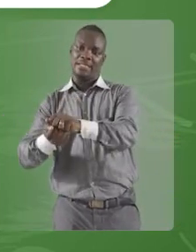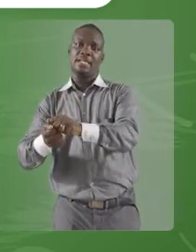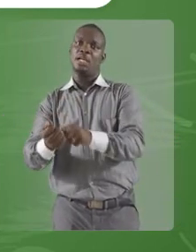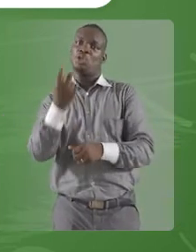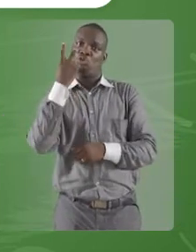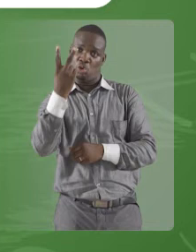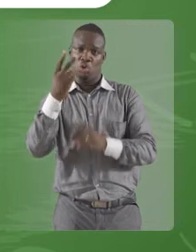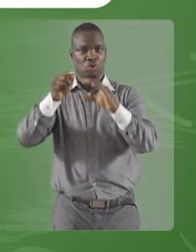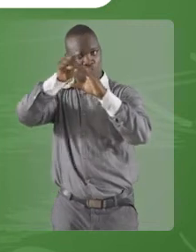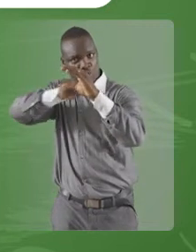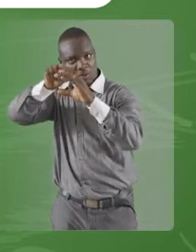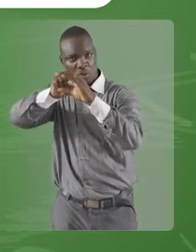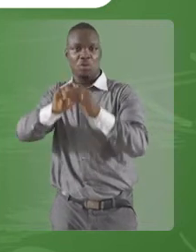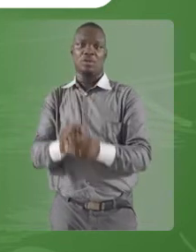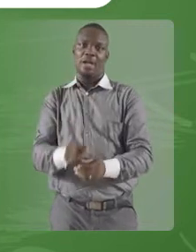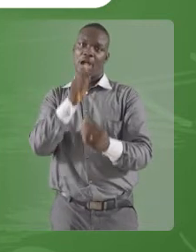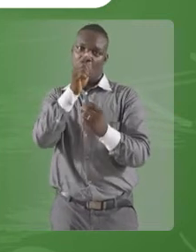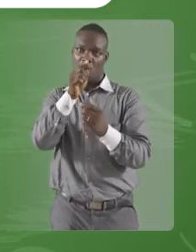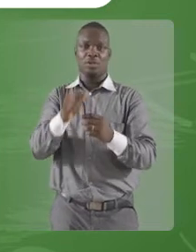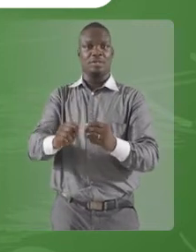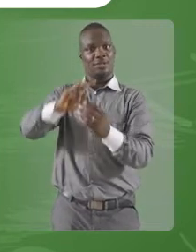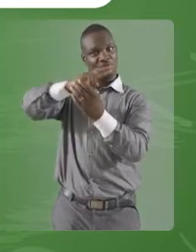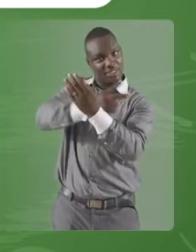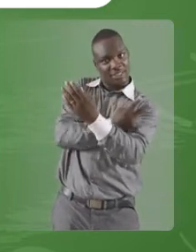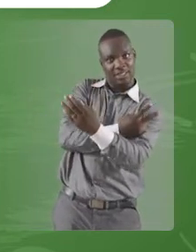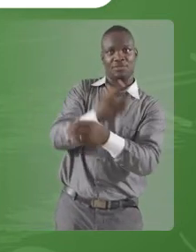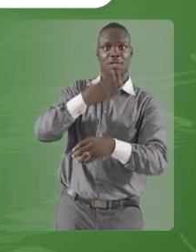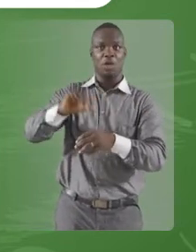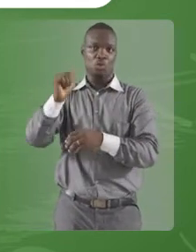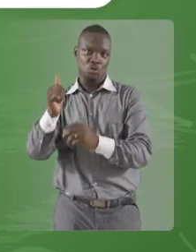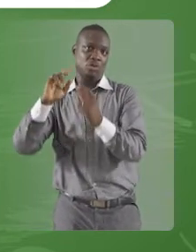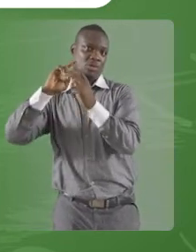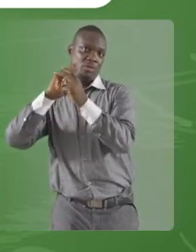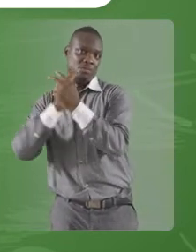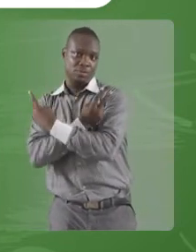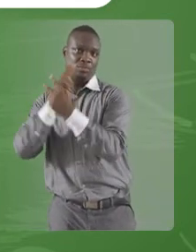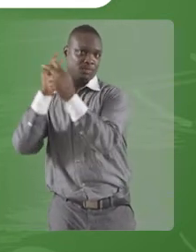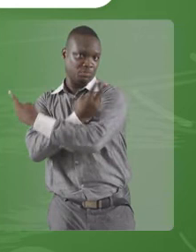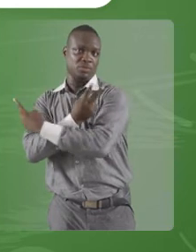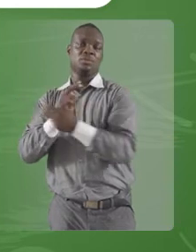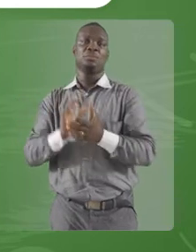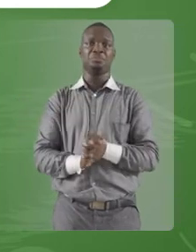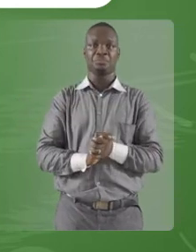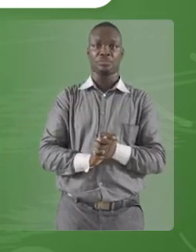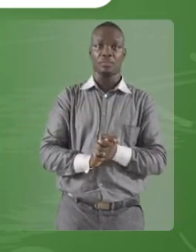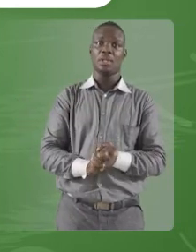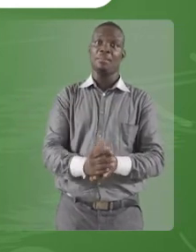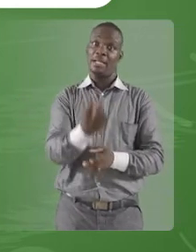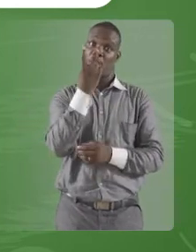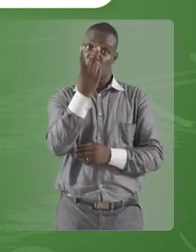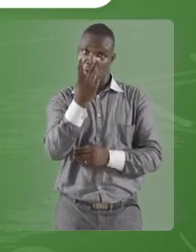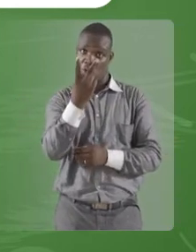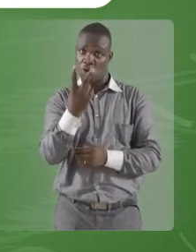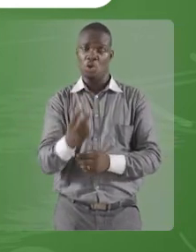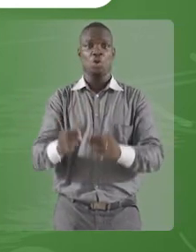Un noyau végétatif arrondi et un noyau reproducteur allongé. Ces 2 noyaux s'entourent